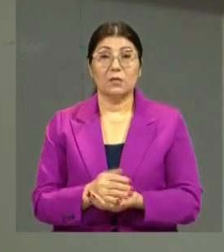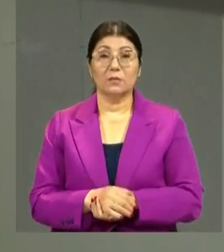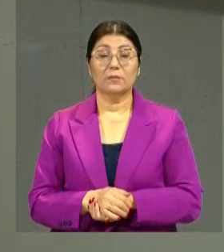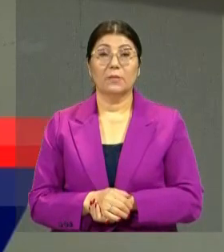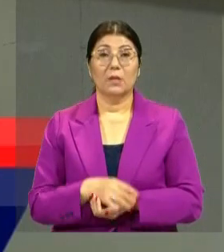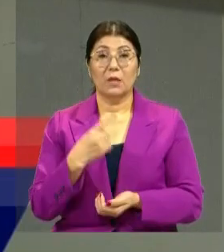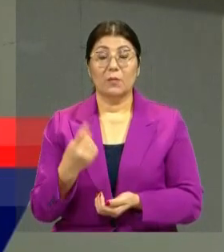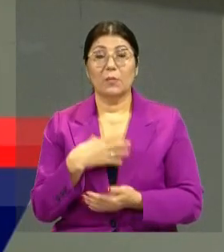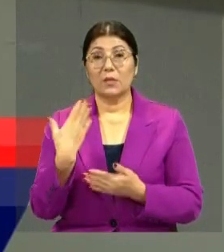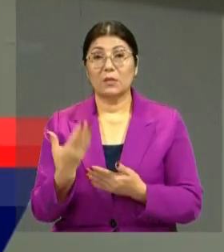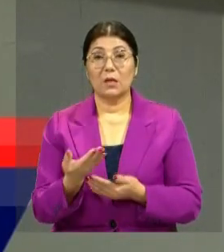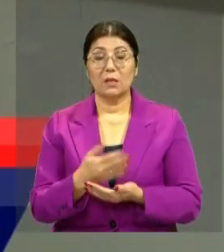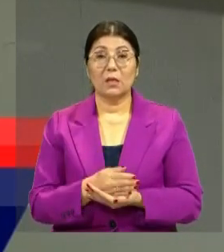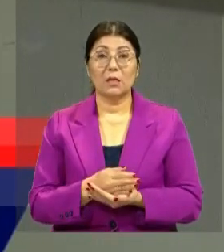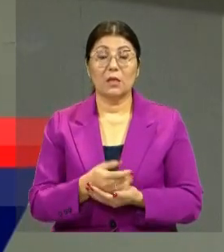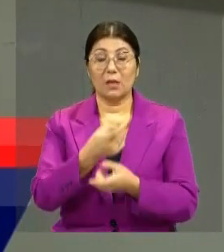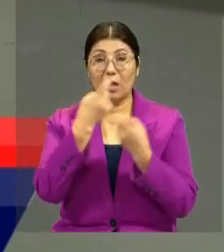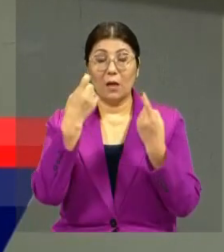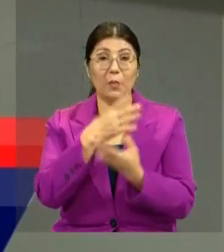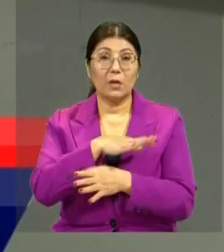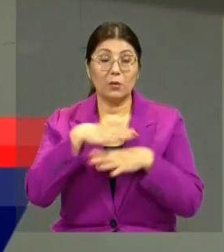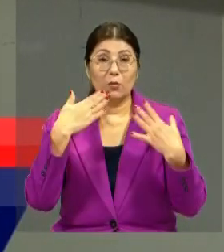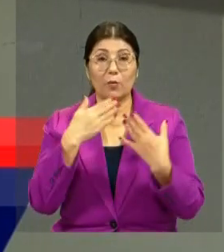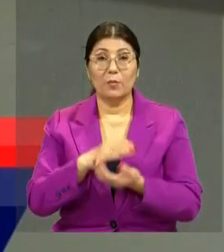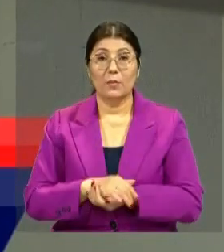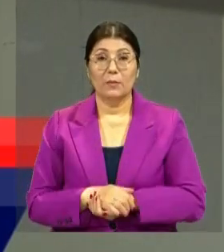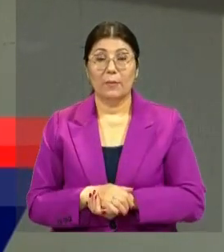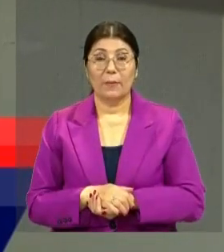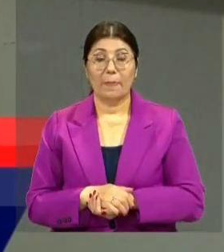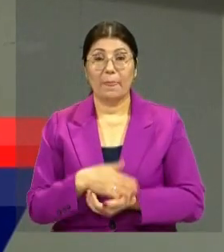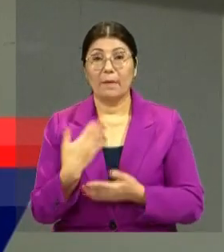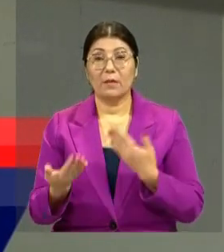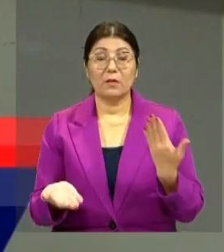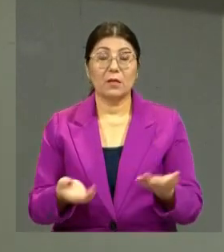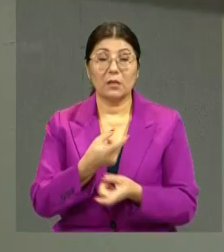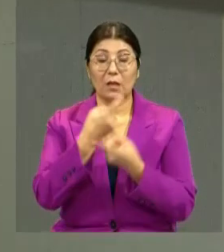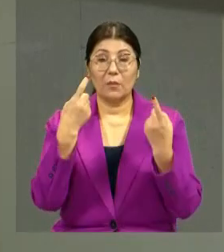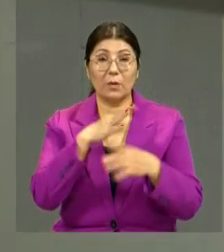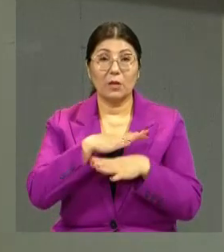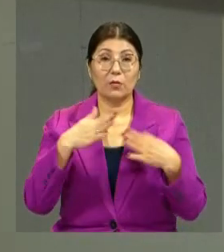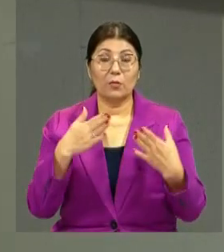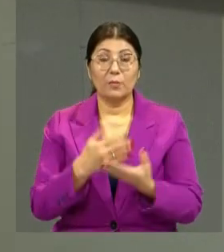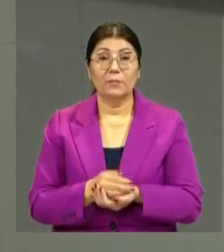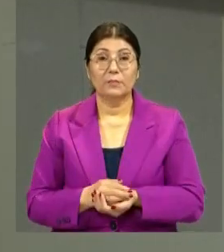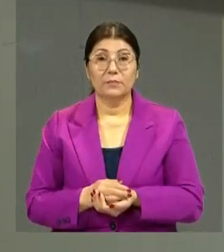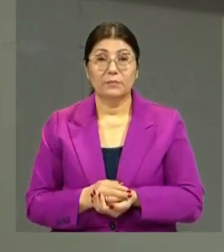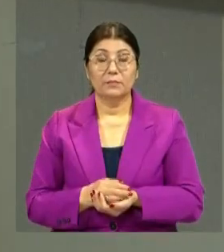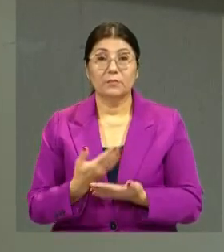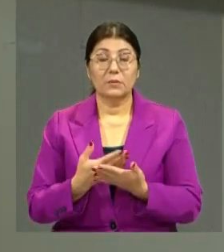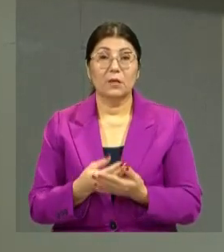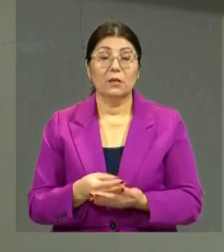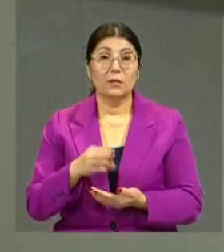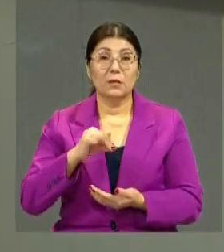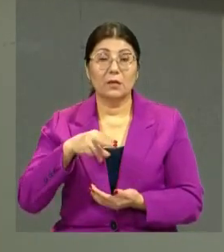Бір жағынан ақпарат көп өте. Жан жақтан келіп жатқан ақпарат көп, себебі элементарно